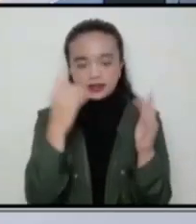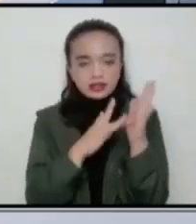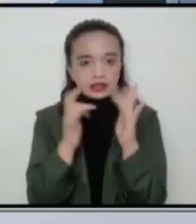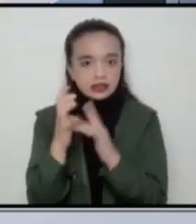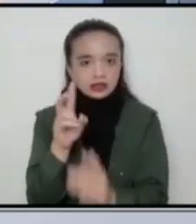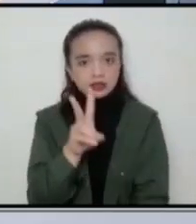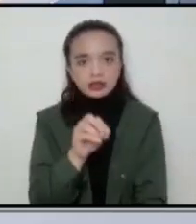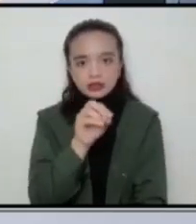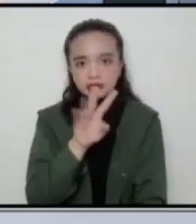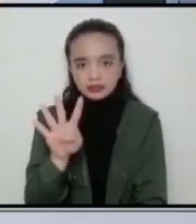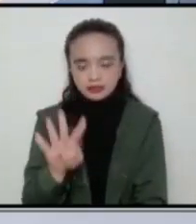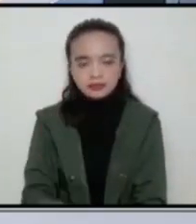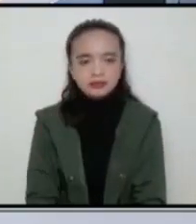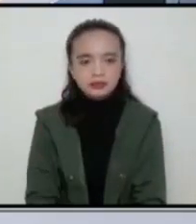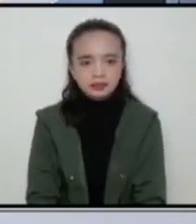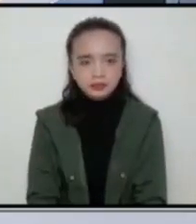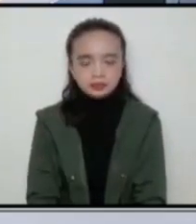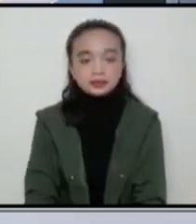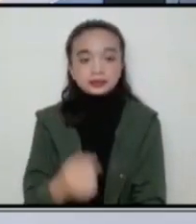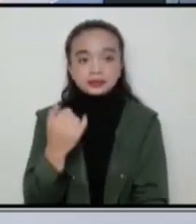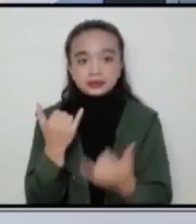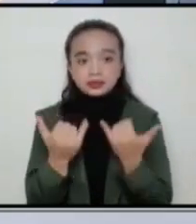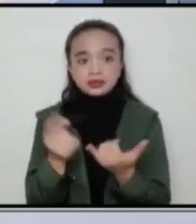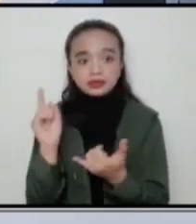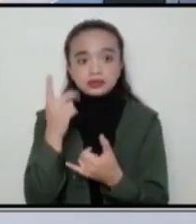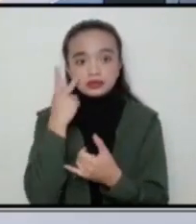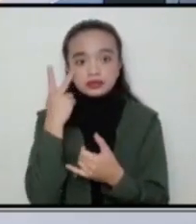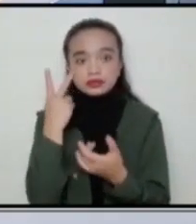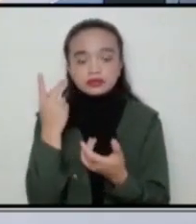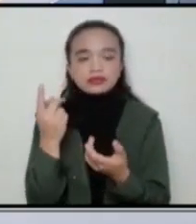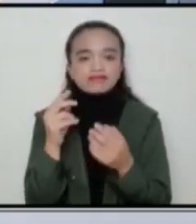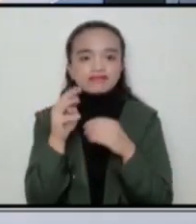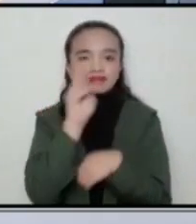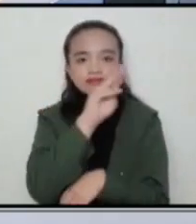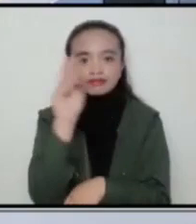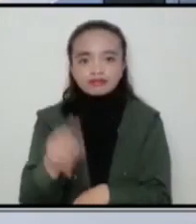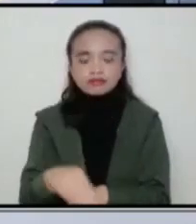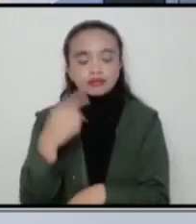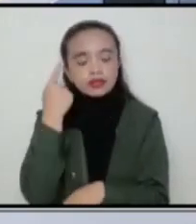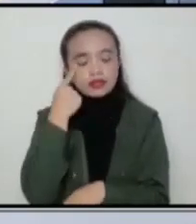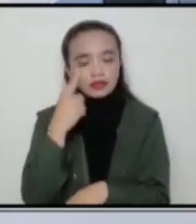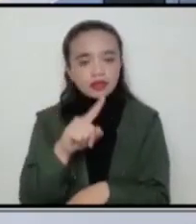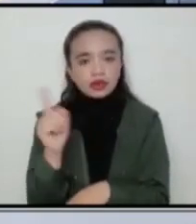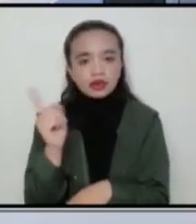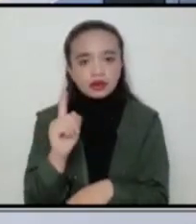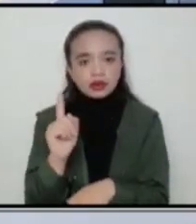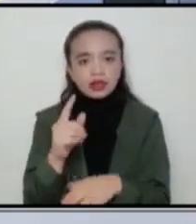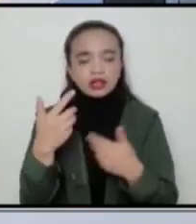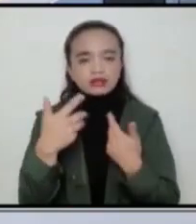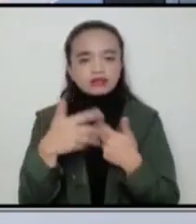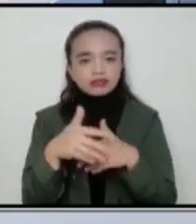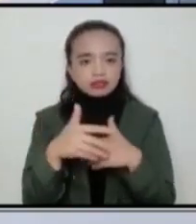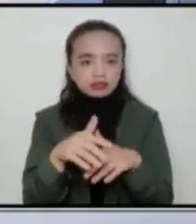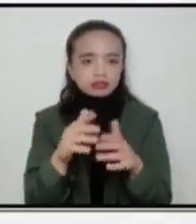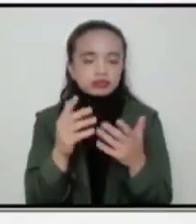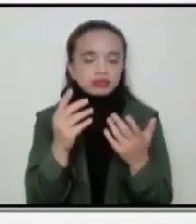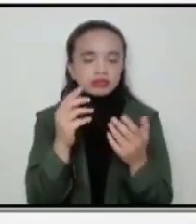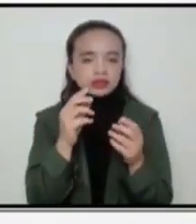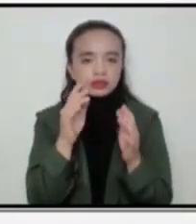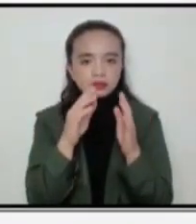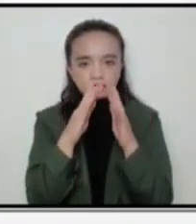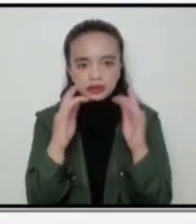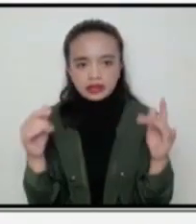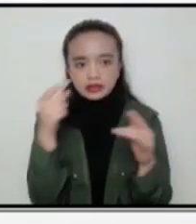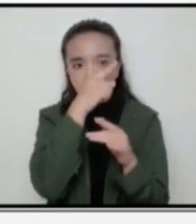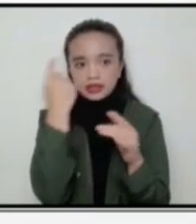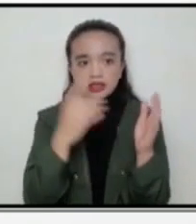Narito po ang ilang lansangan na isinara sa lungsod ng Maynila para po sa translasyon ng itim na puong Nazareno. Kabilang na po rito ang